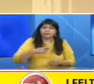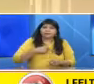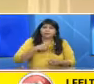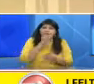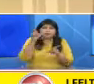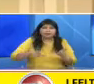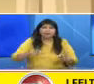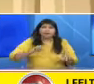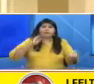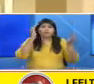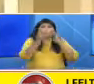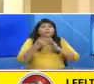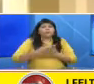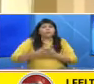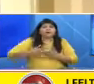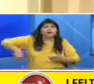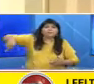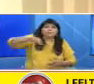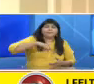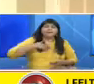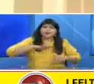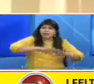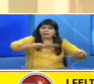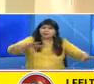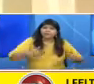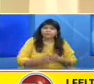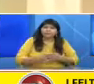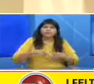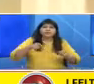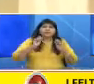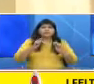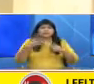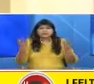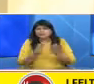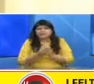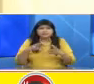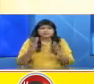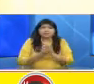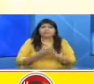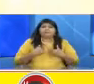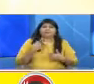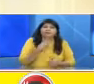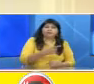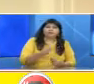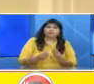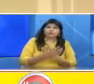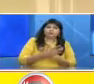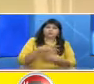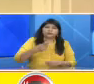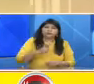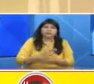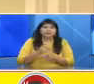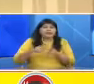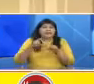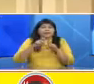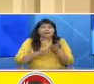वाइल्ड लाइफ और एनवायरनमेंट की कितनी ज़्यादा फिक्र है, कितनी ज़्यादा केयर है। और सर, मुझे बहुत अच्छा लगा आपको इस नए रूप में, एक एडवेंचरस